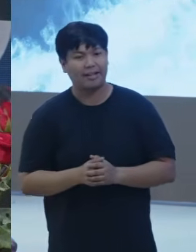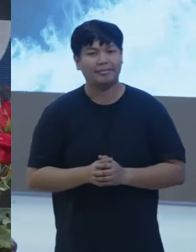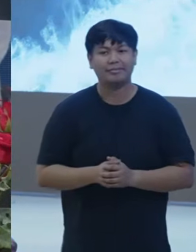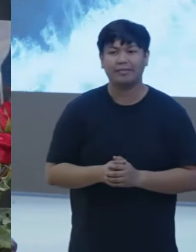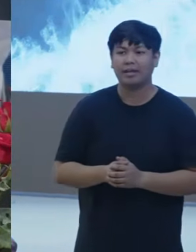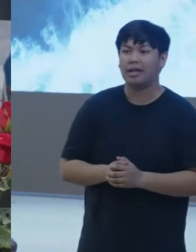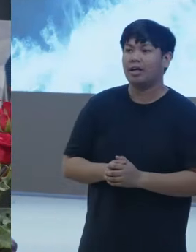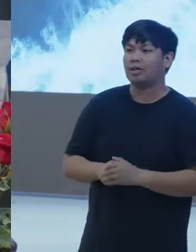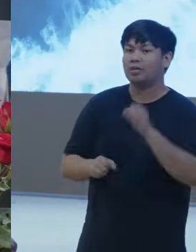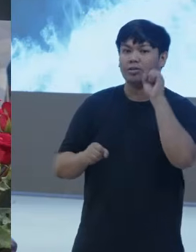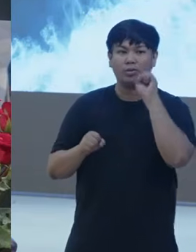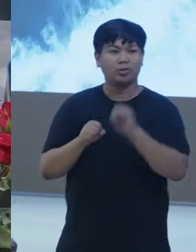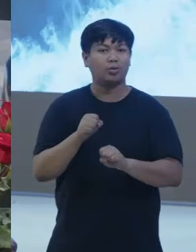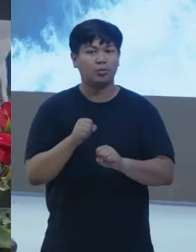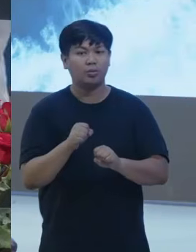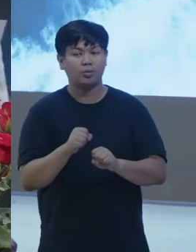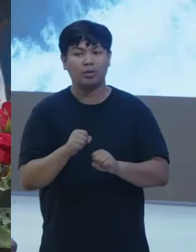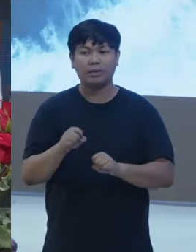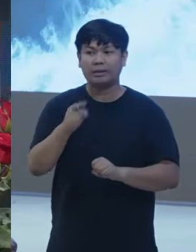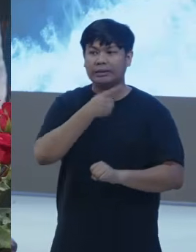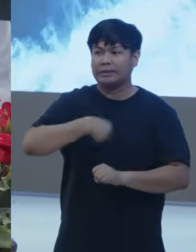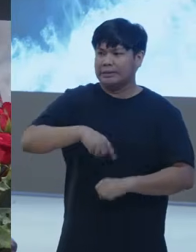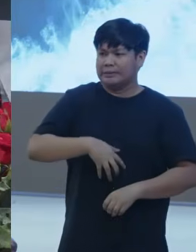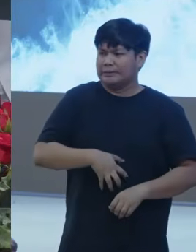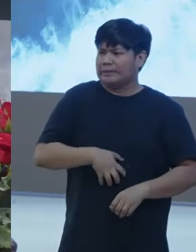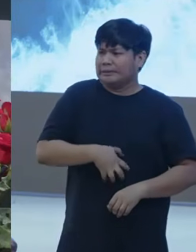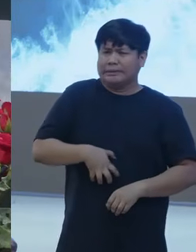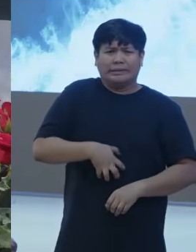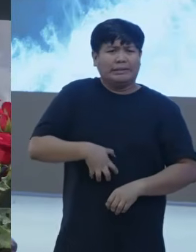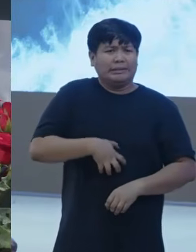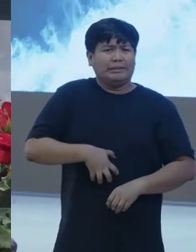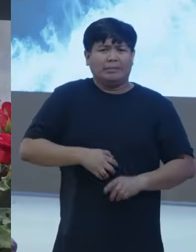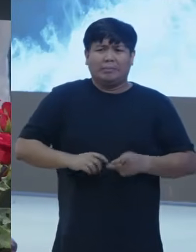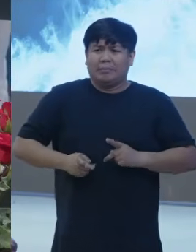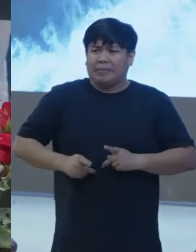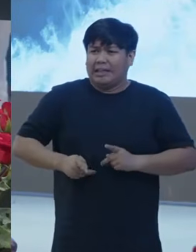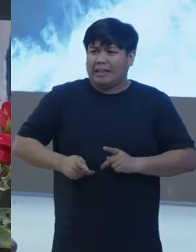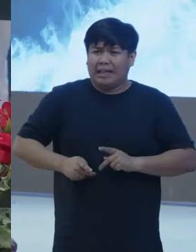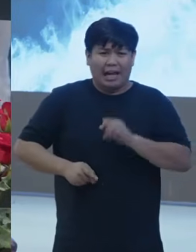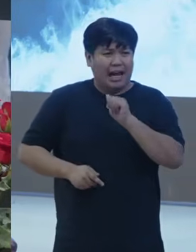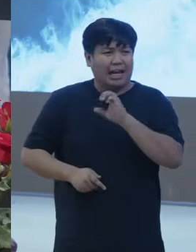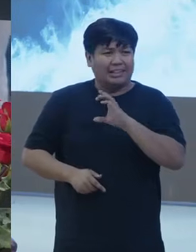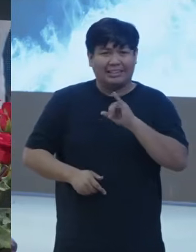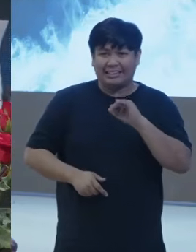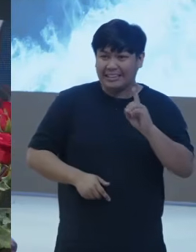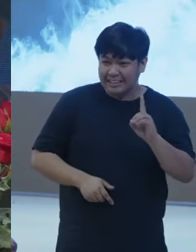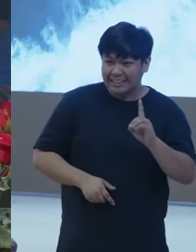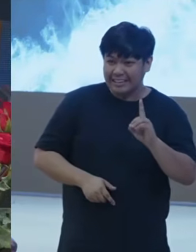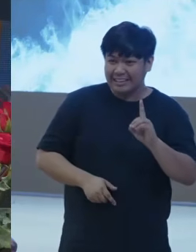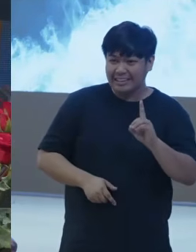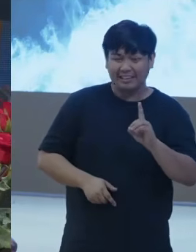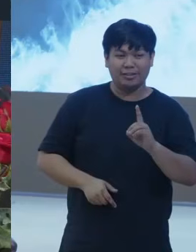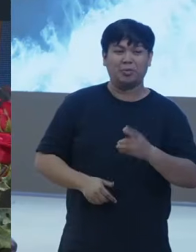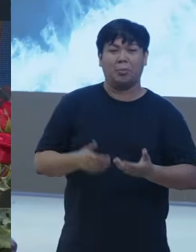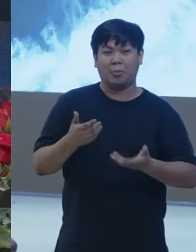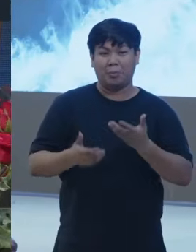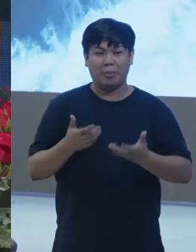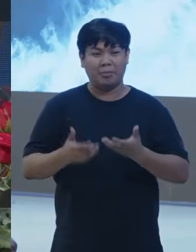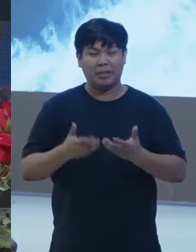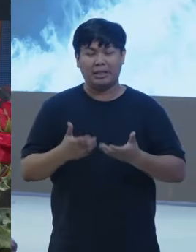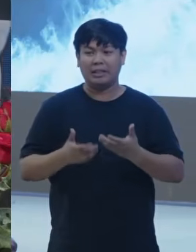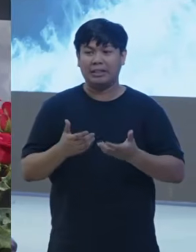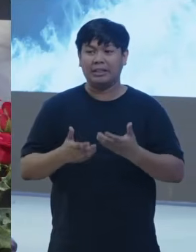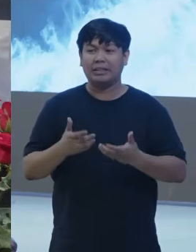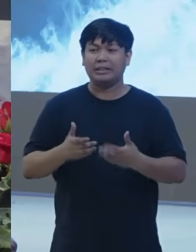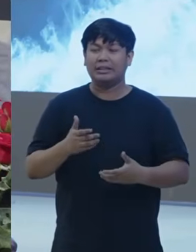Kaya kung minsan tayo ay hyperacidic, dahil may acid po ang ating stomach, hindi po